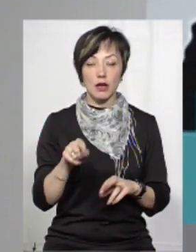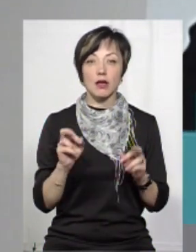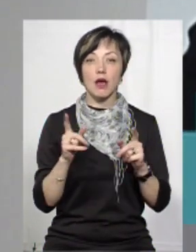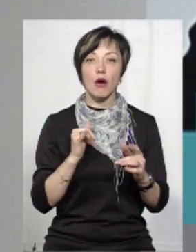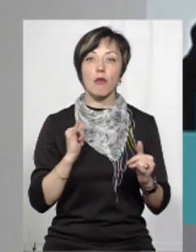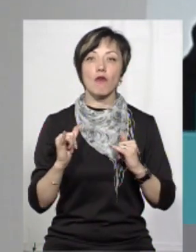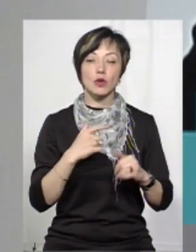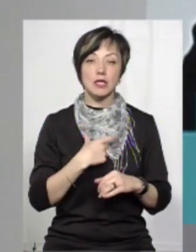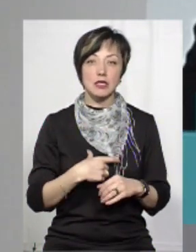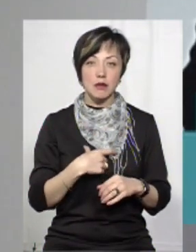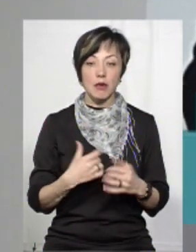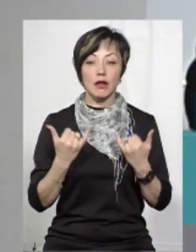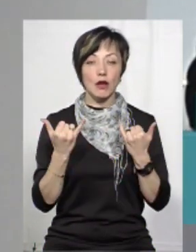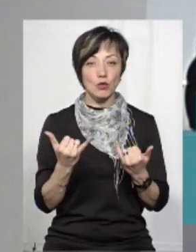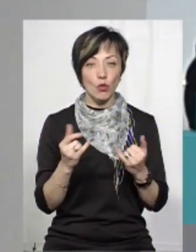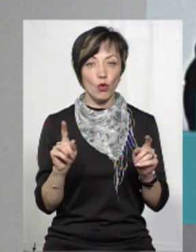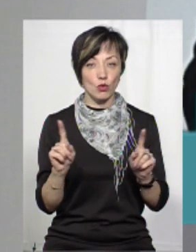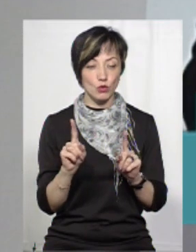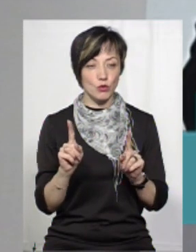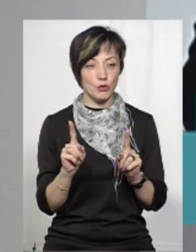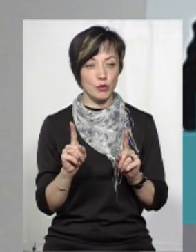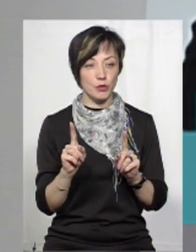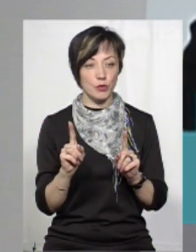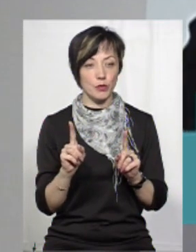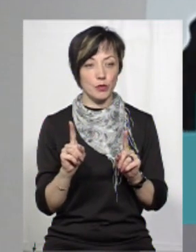як поводити себе для того, аби